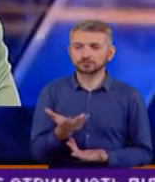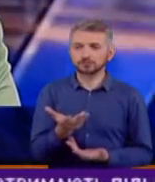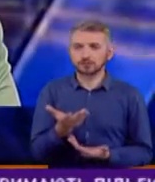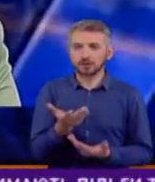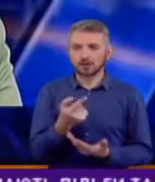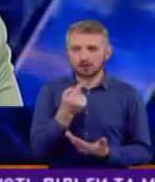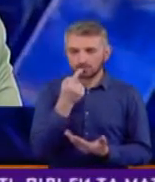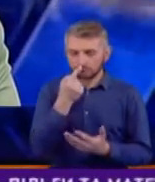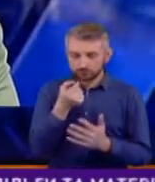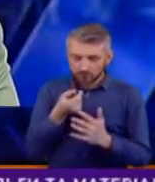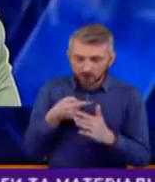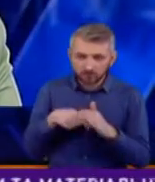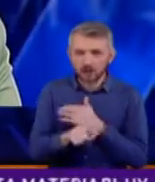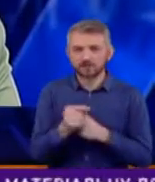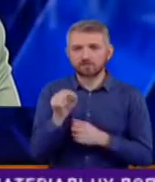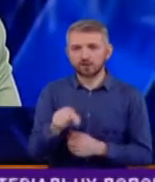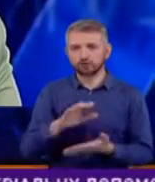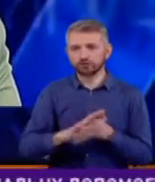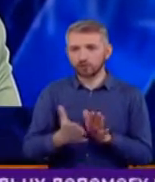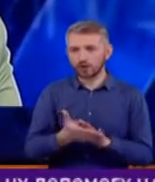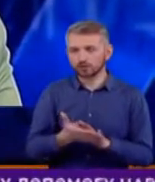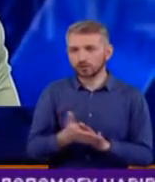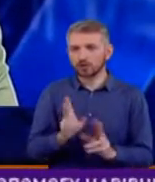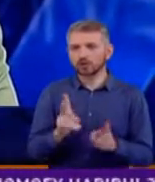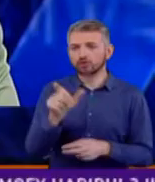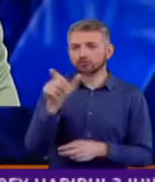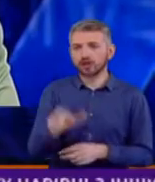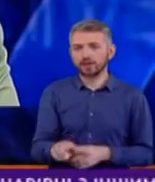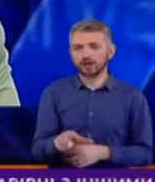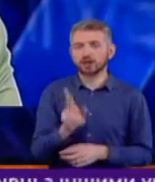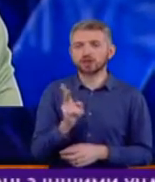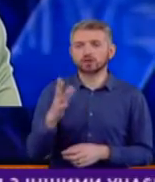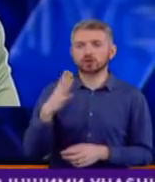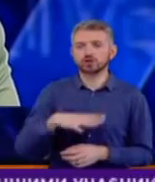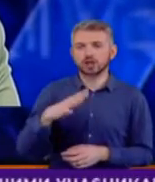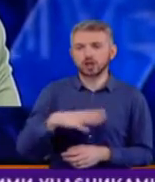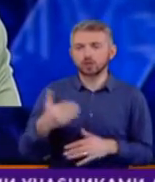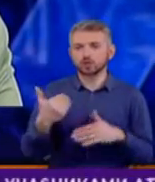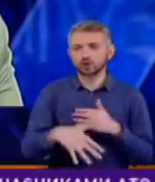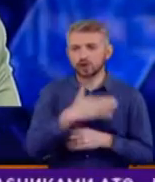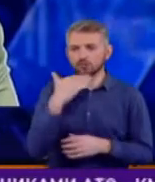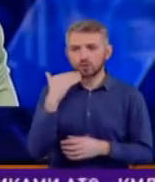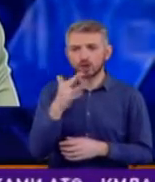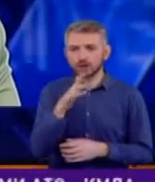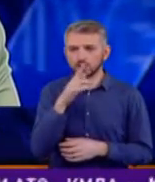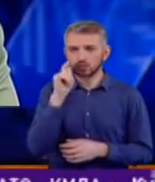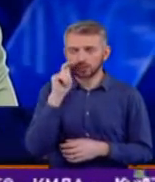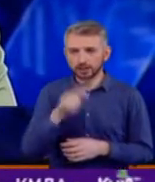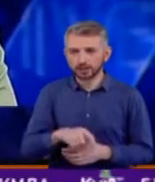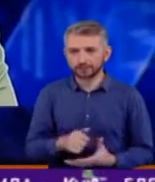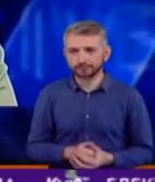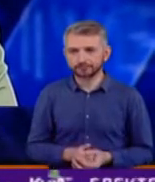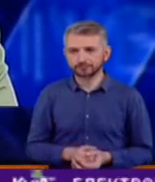прорвался в эту ситуацию, как человек, которого ждала уже много лет Украина.